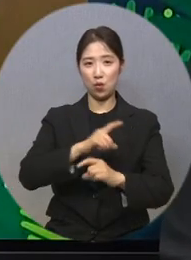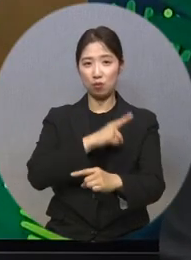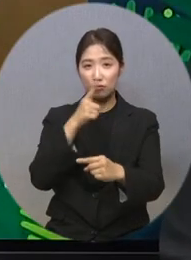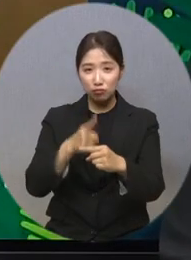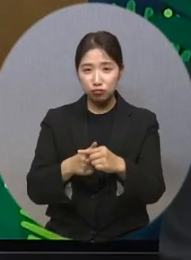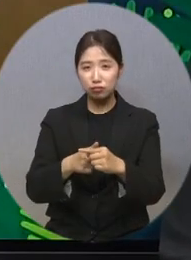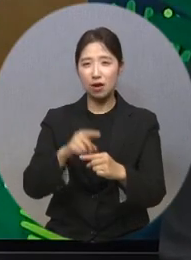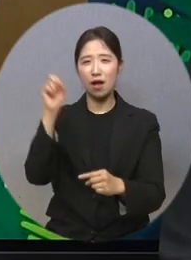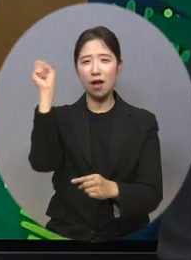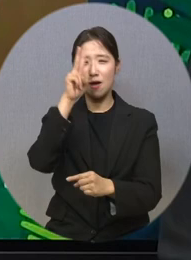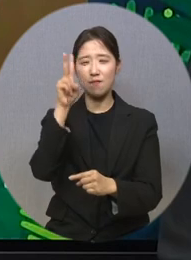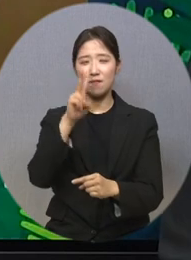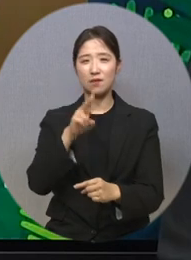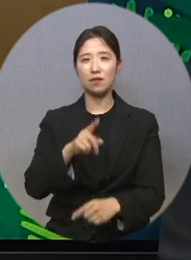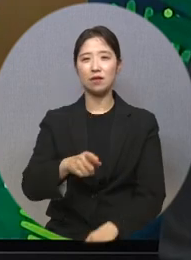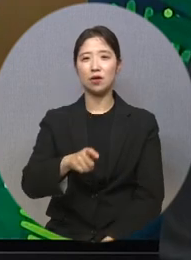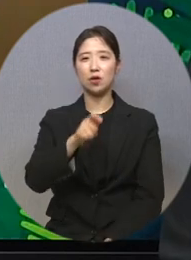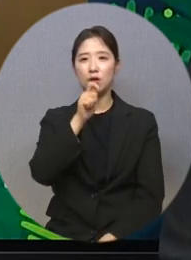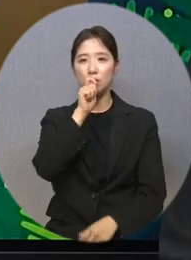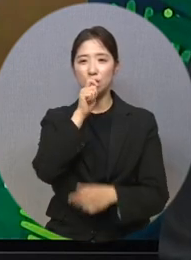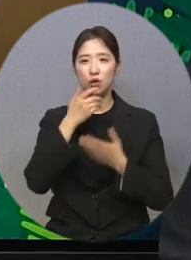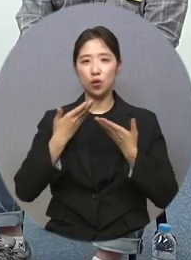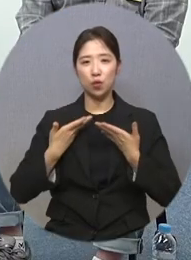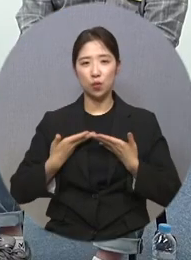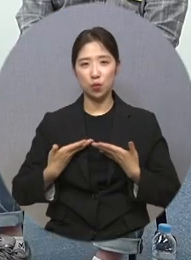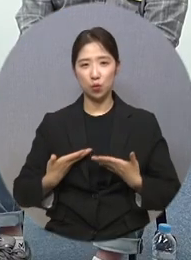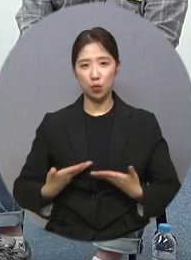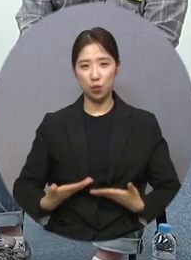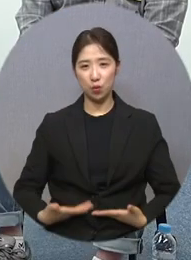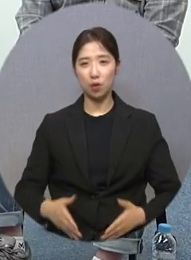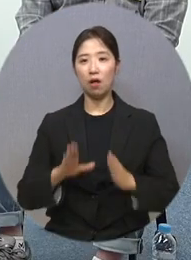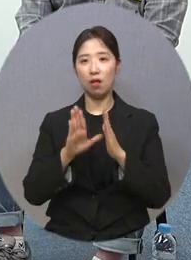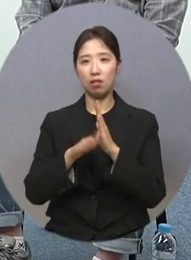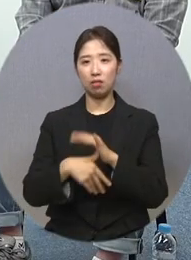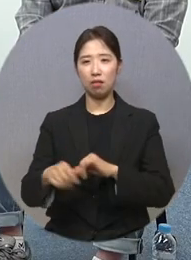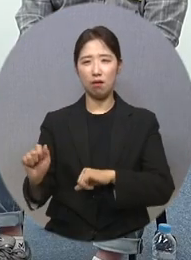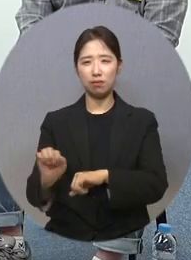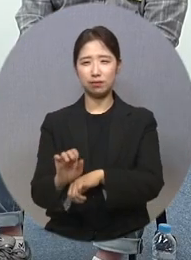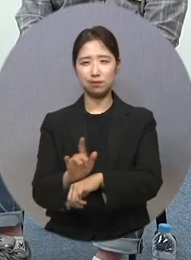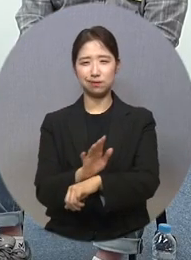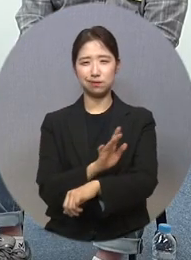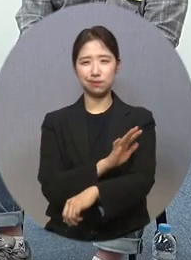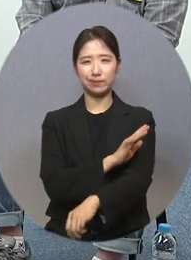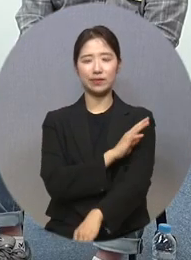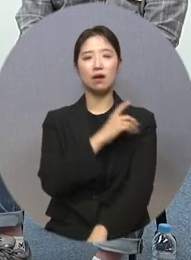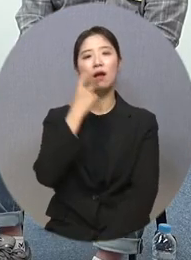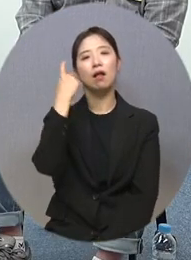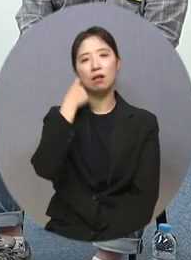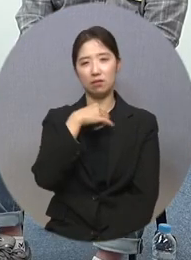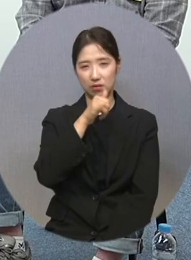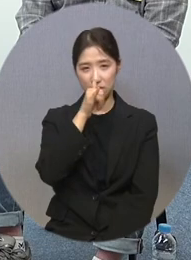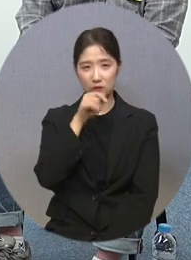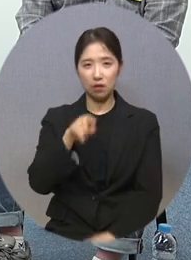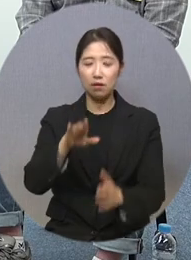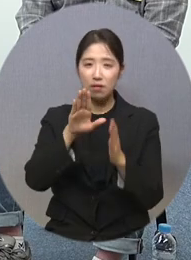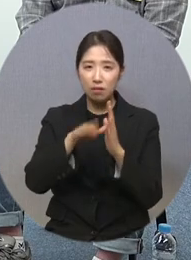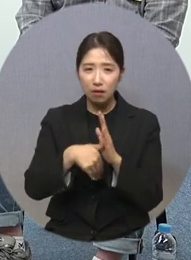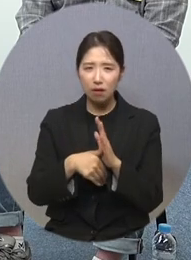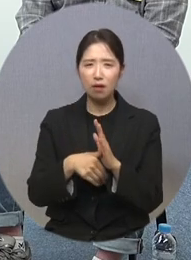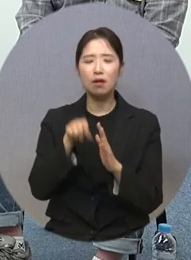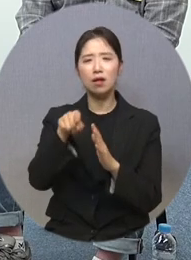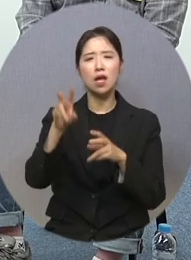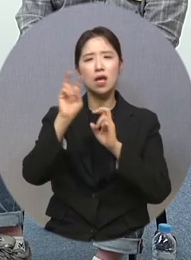갑자기 정적이 되는 순간이 있었어요. 그때 소름이 이렇게 싹 돌 정도로 아, 이 순간 듣지 못하는